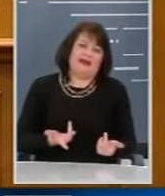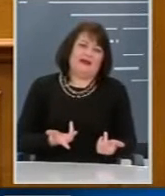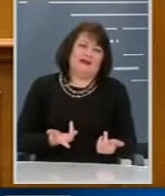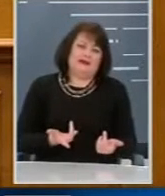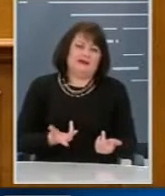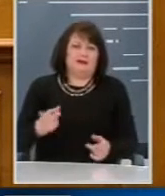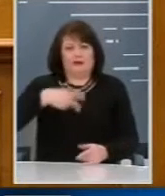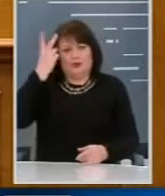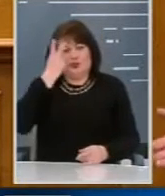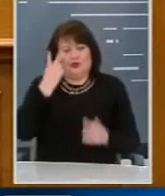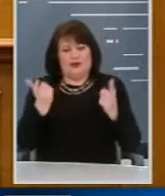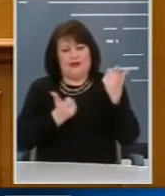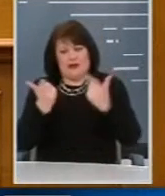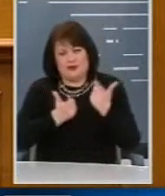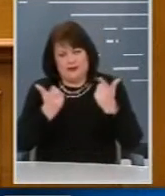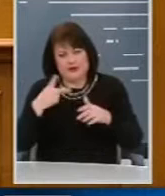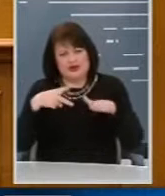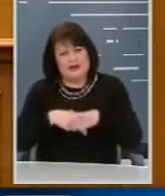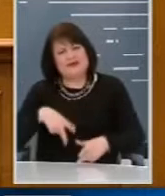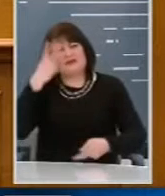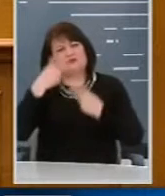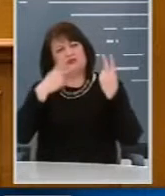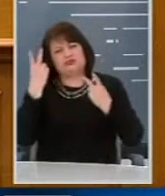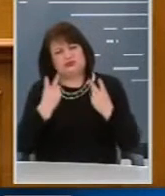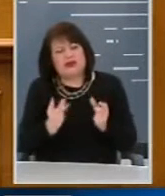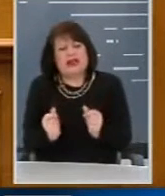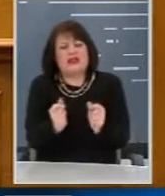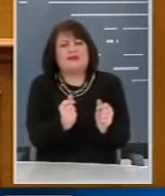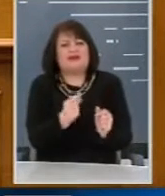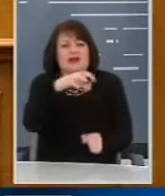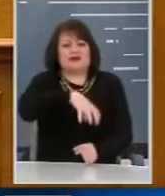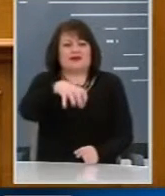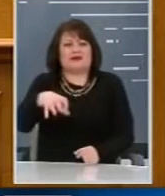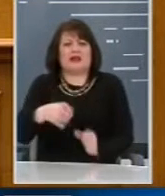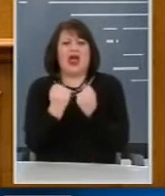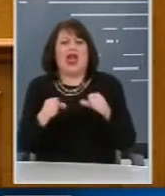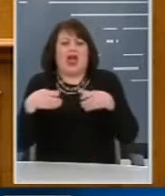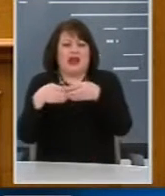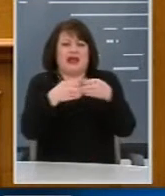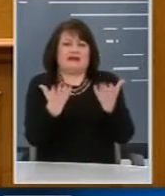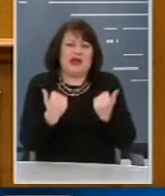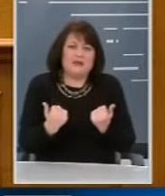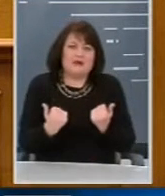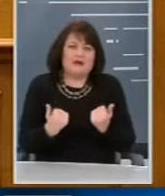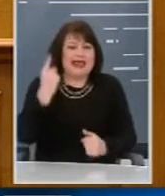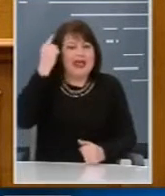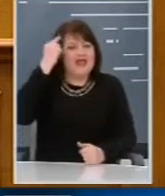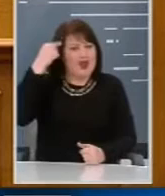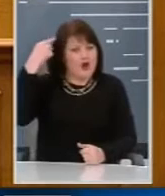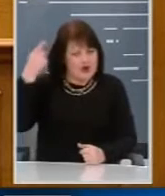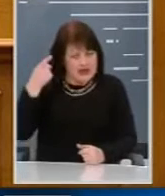ανεξέλεγκτος δανεισμός, η ασυδοσία των τραπεζών, η απουσία ρυθμιστικών αρχών είναι ζήτημα ιδεολογίας και όχι